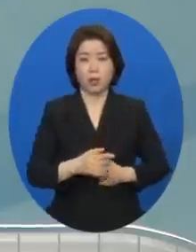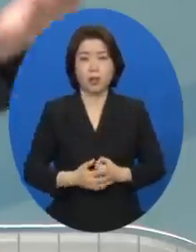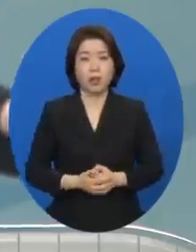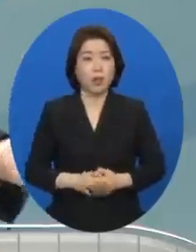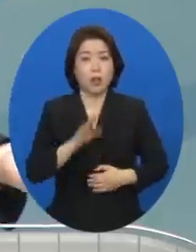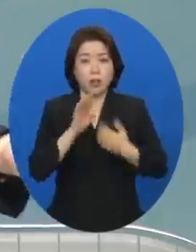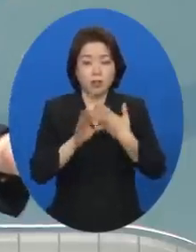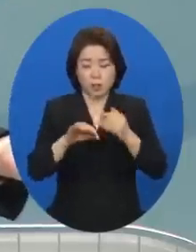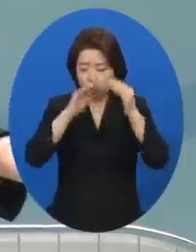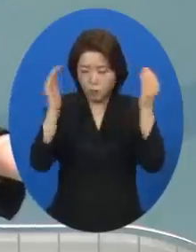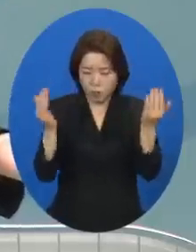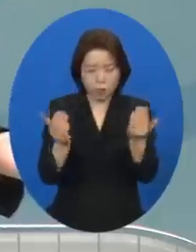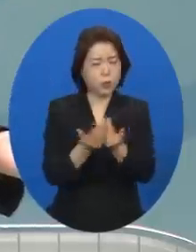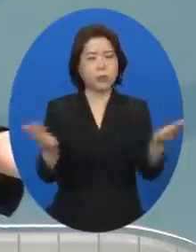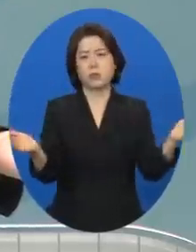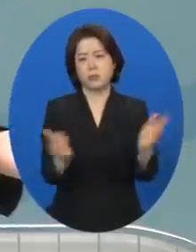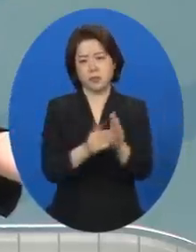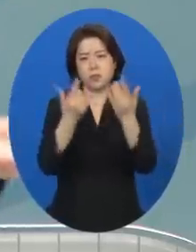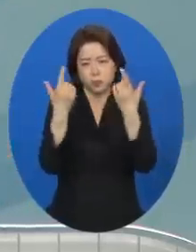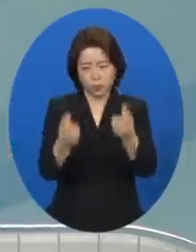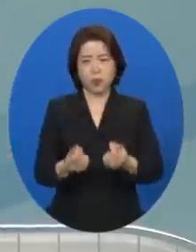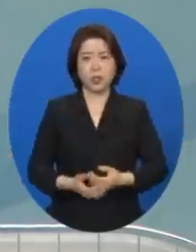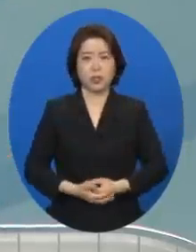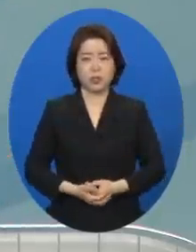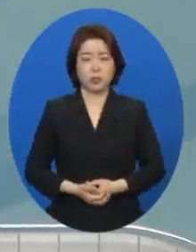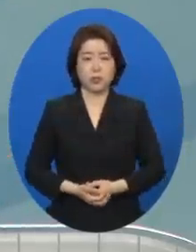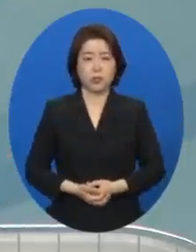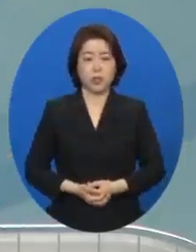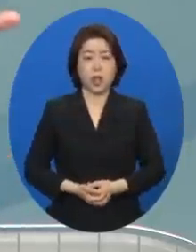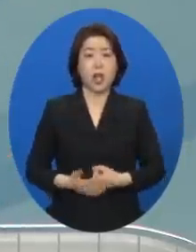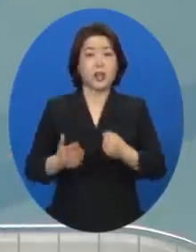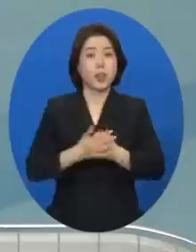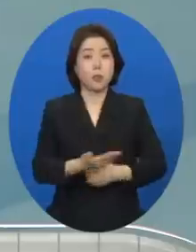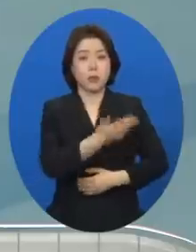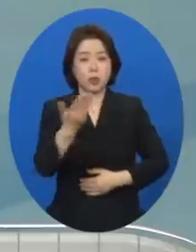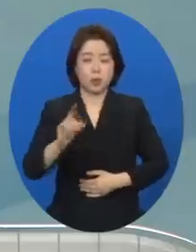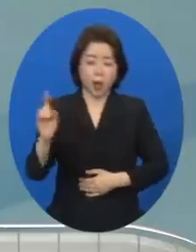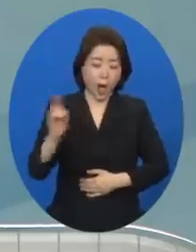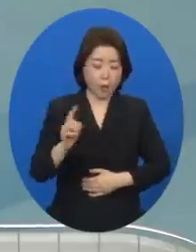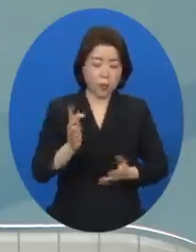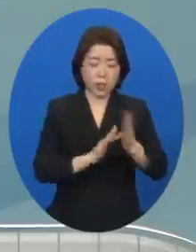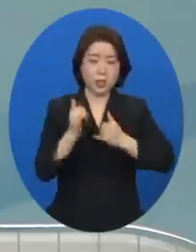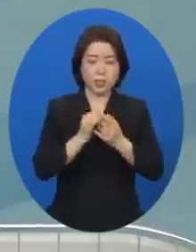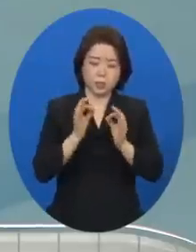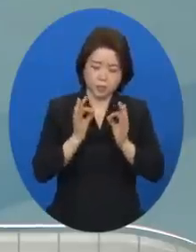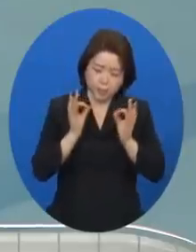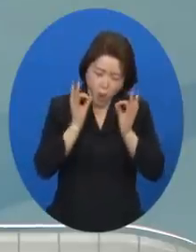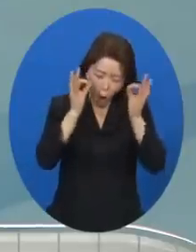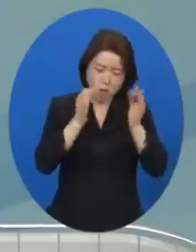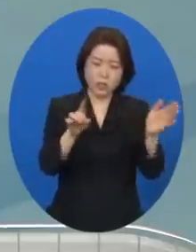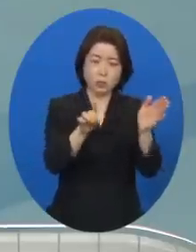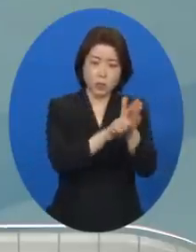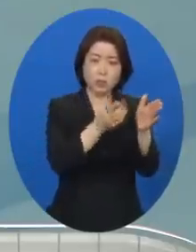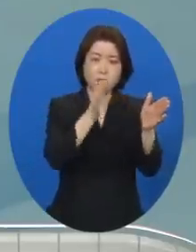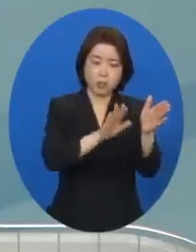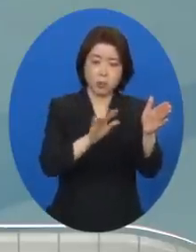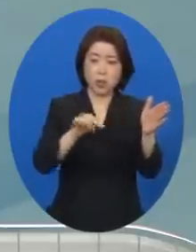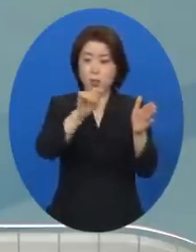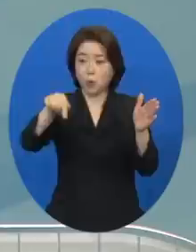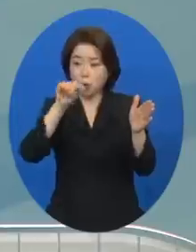그러면 모든 것이 끝난 거예요 그러니까 여러분이 아무리 예수를 열심히 믿어도 말에게 여러분에게 서